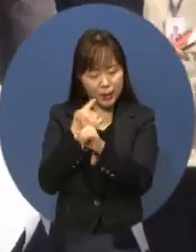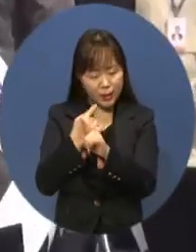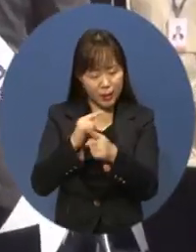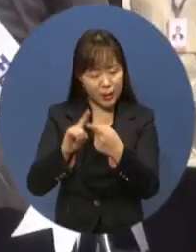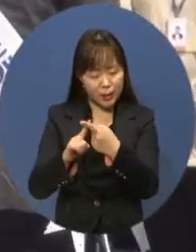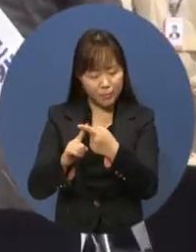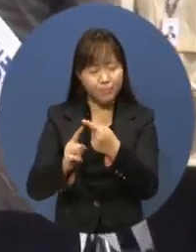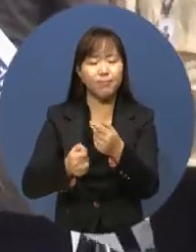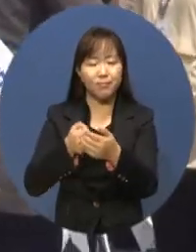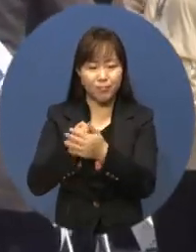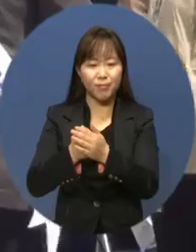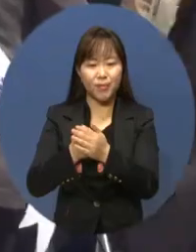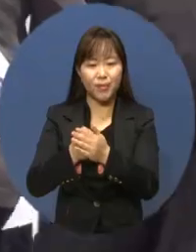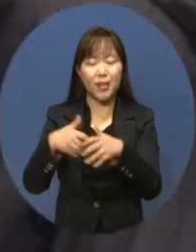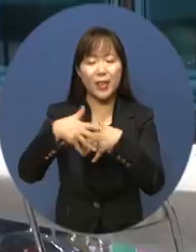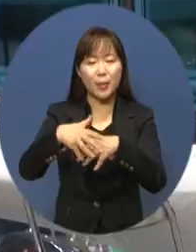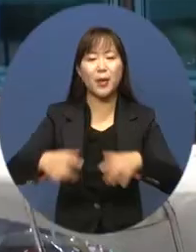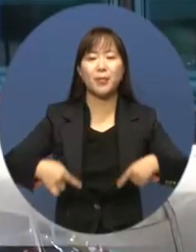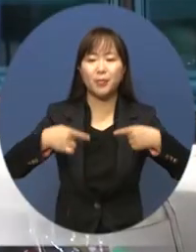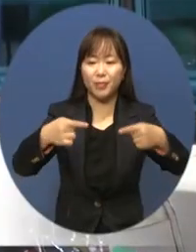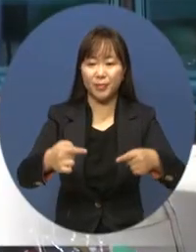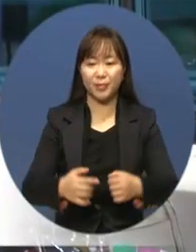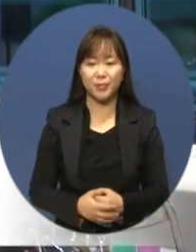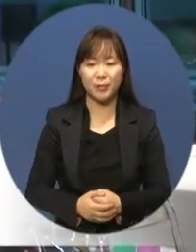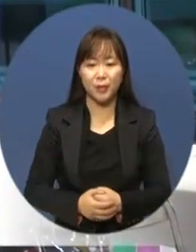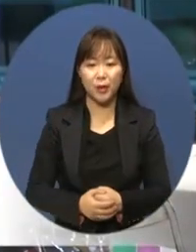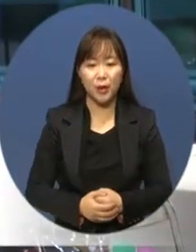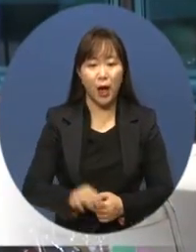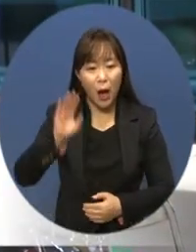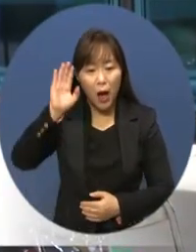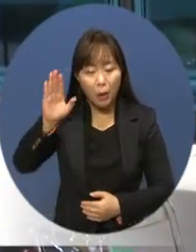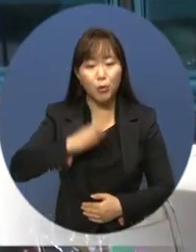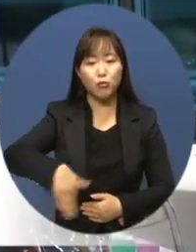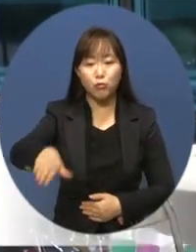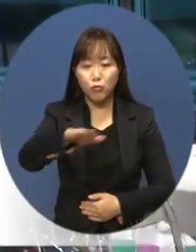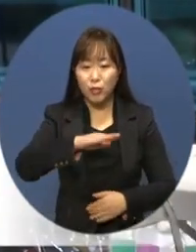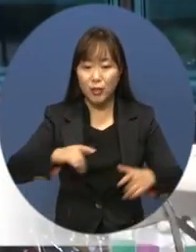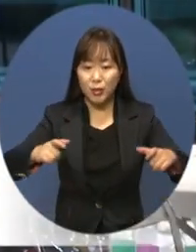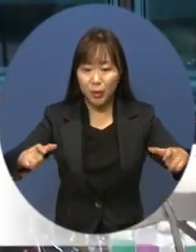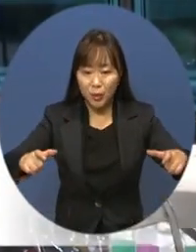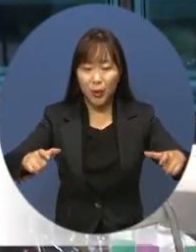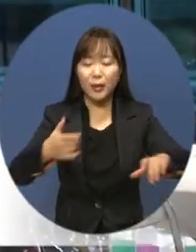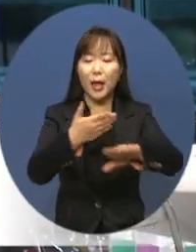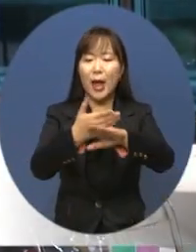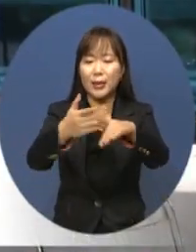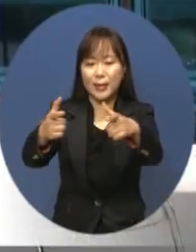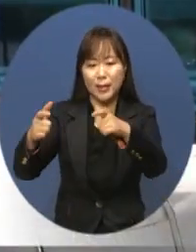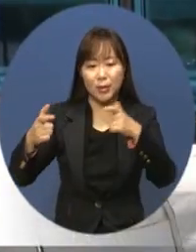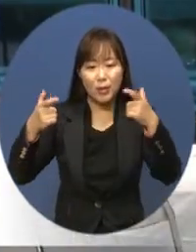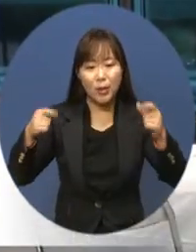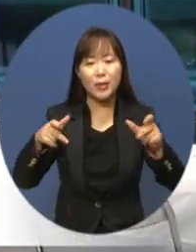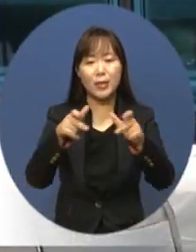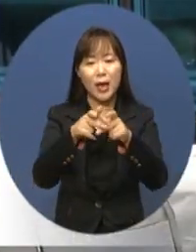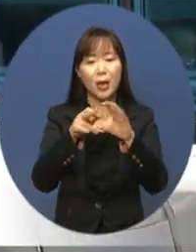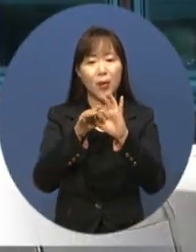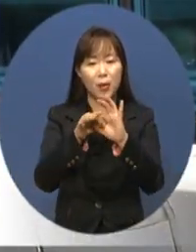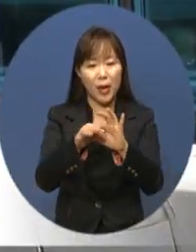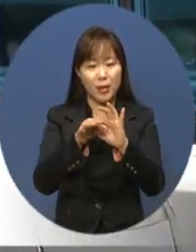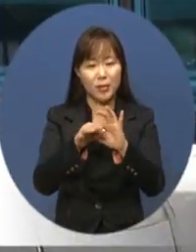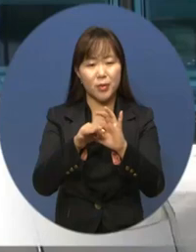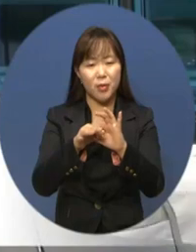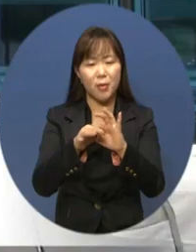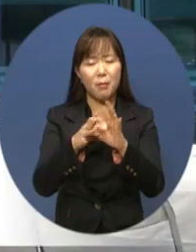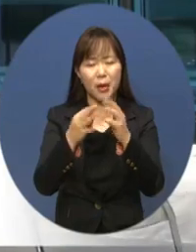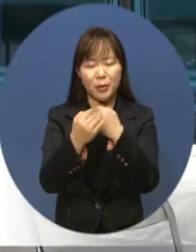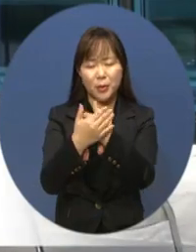다짐하며 캠페인에 동참했습니다. 앞으로 우리 연천군도 다 지역처럼 우리 장애인에 대해서